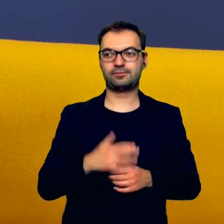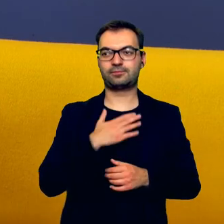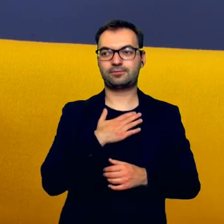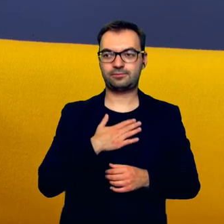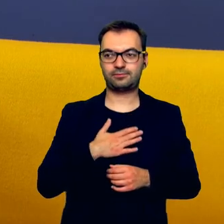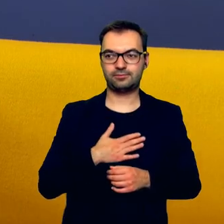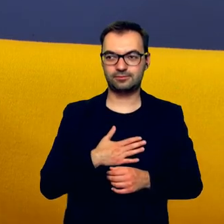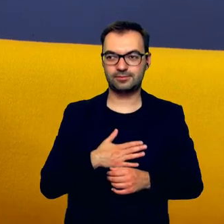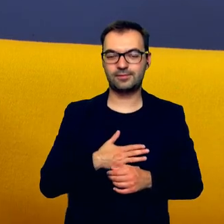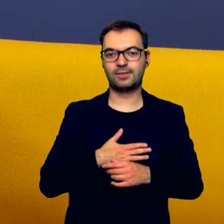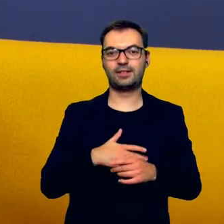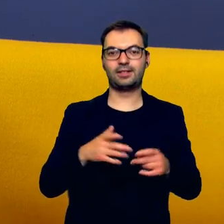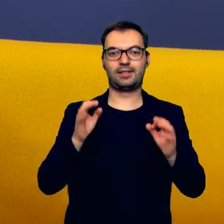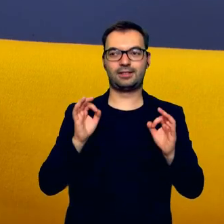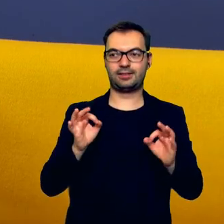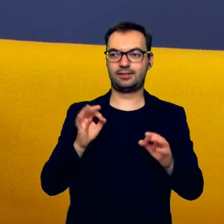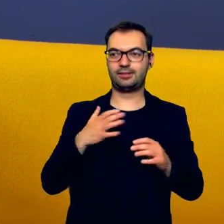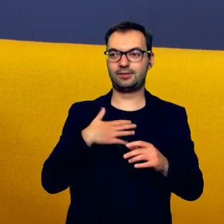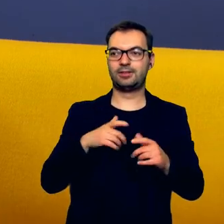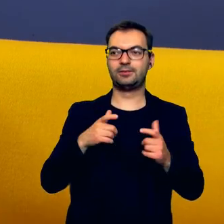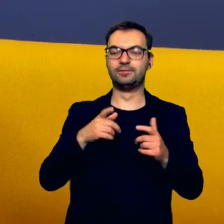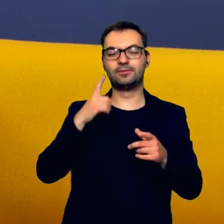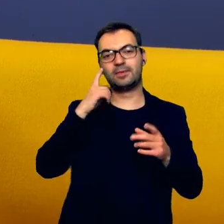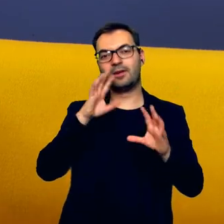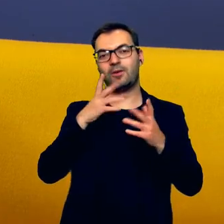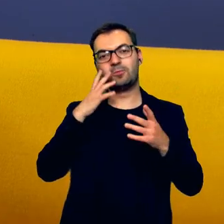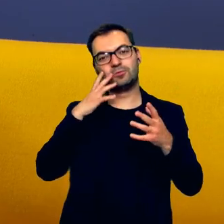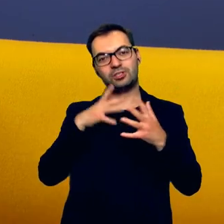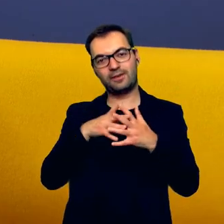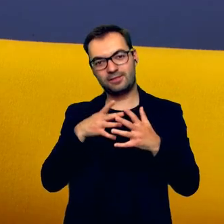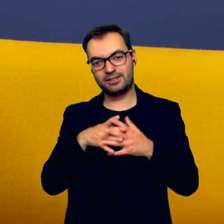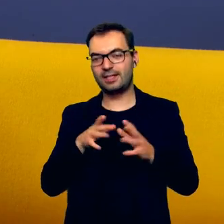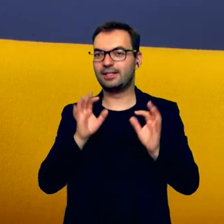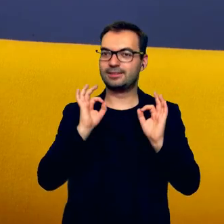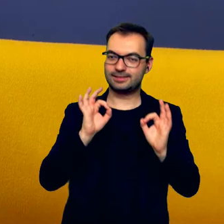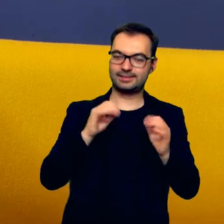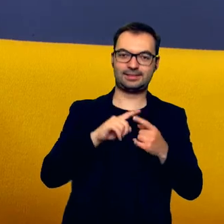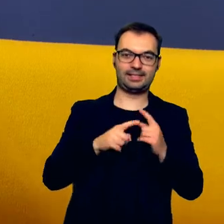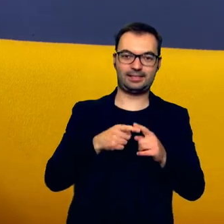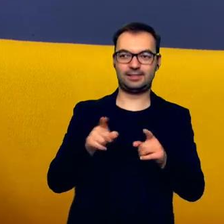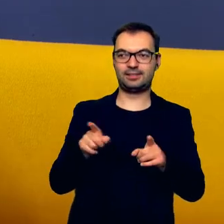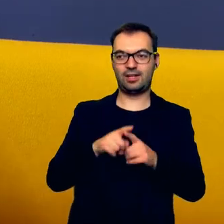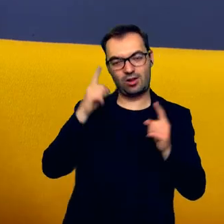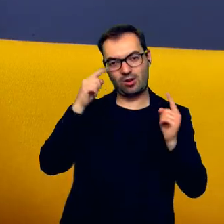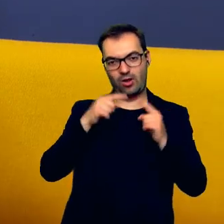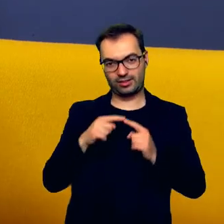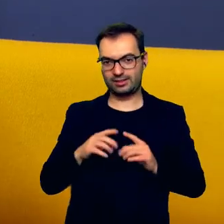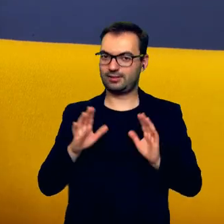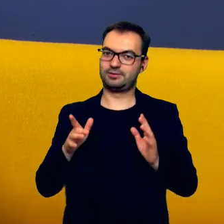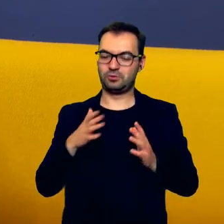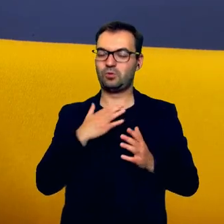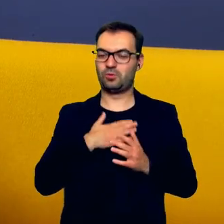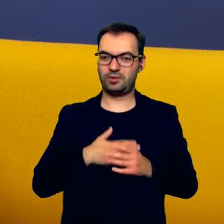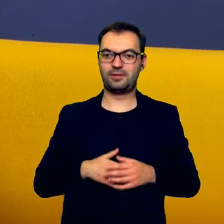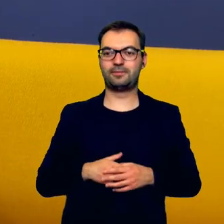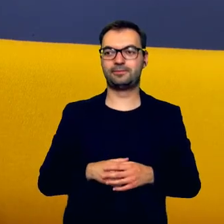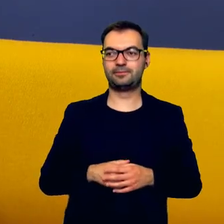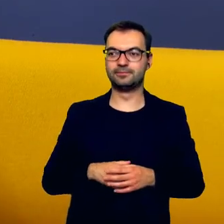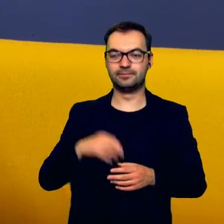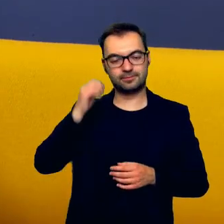lubię teraźniejszość, lubię przewidywalność i sensowność, i racjonalność. Tak bym to ujął